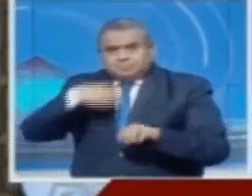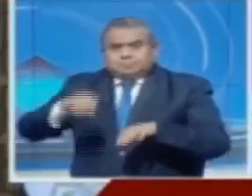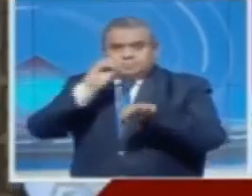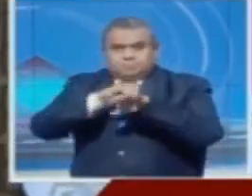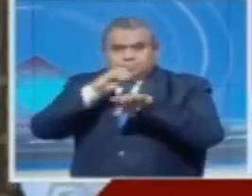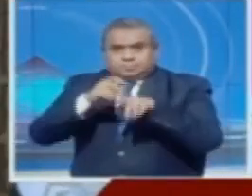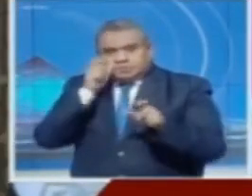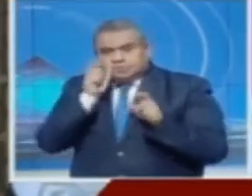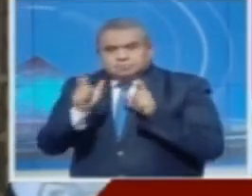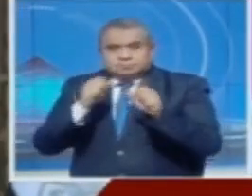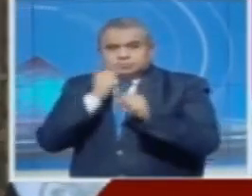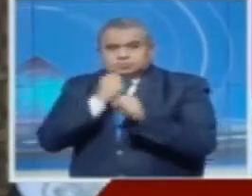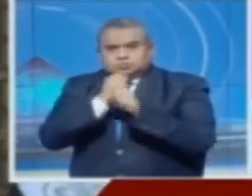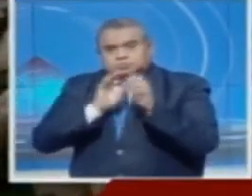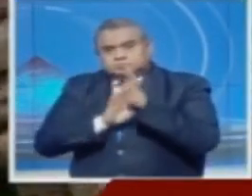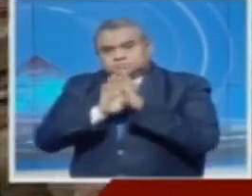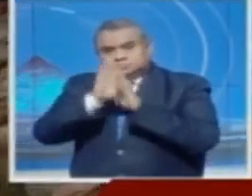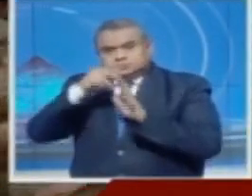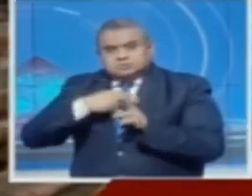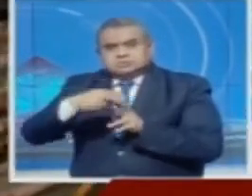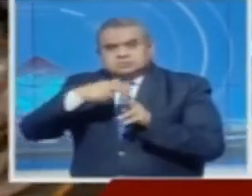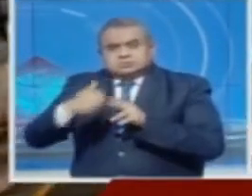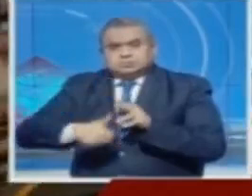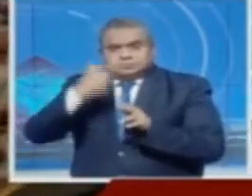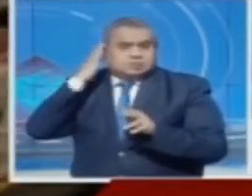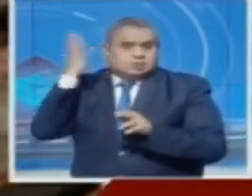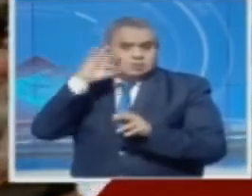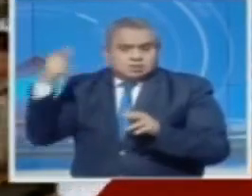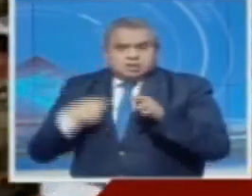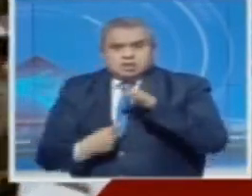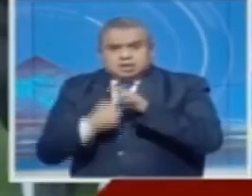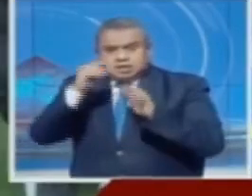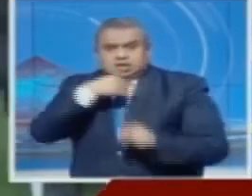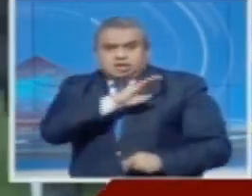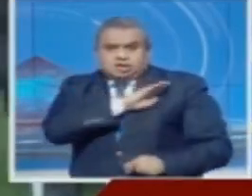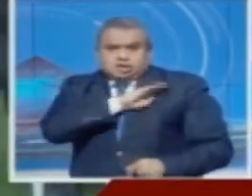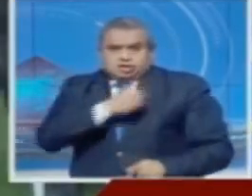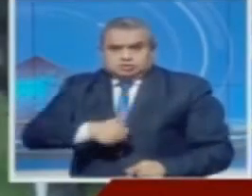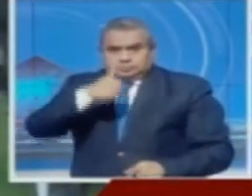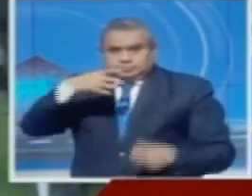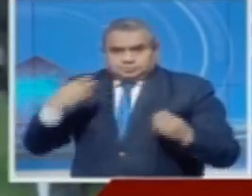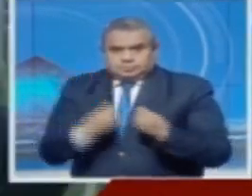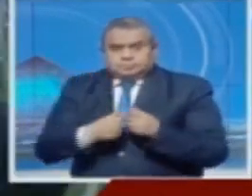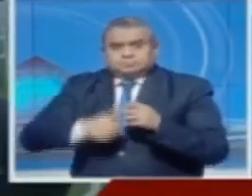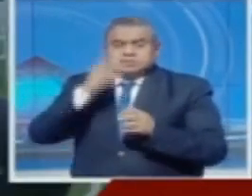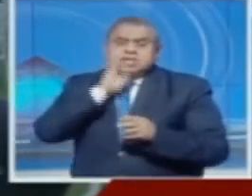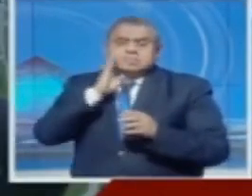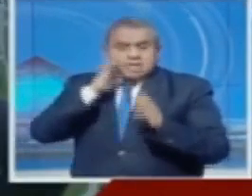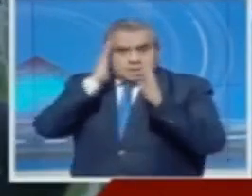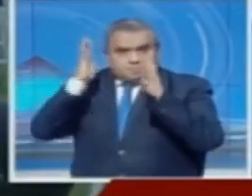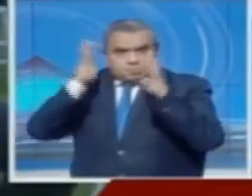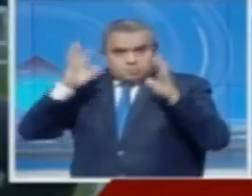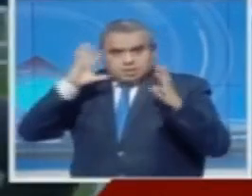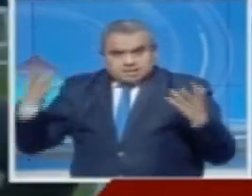بالحرص على الاستمرار في صقل مهاراتهم بما وفرته لهم القوات المسلحة للارتقاء بإمكانياتهم العلمية